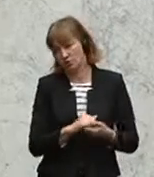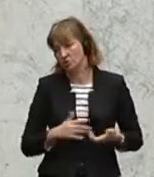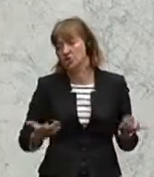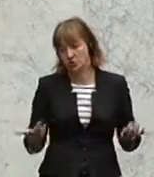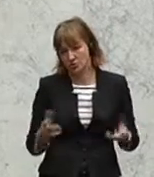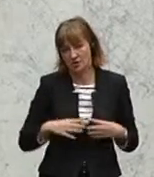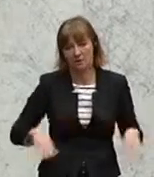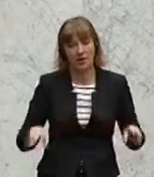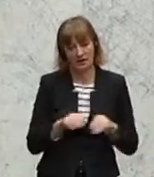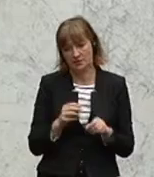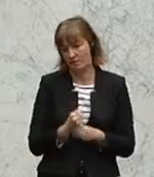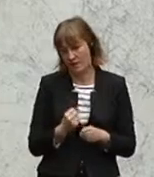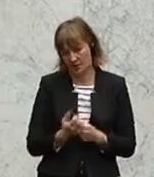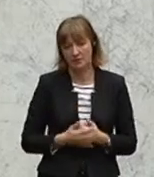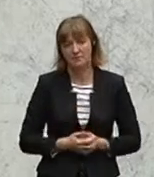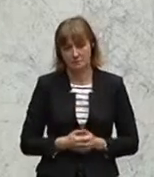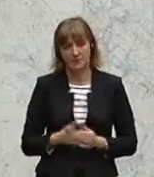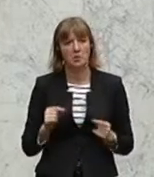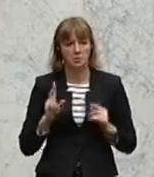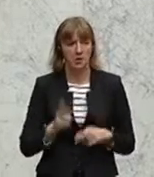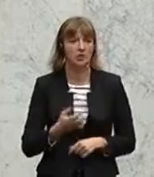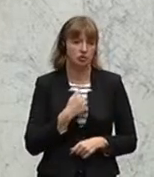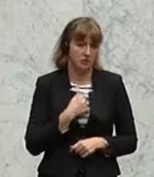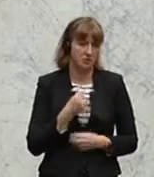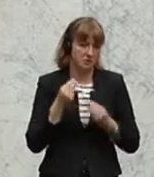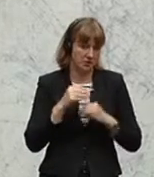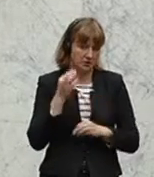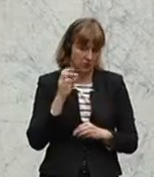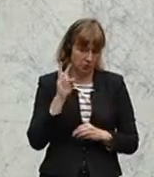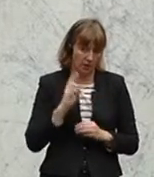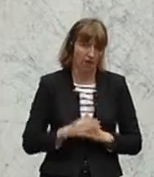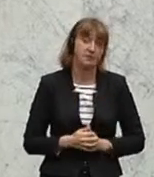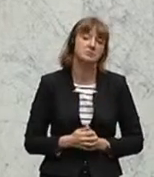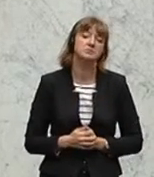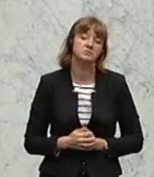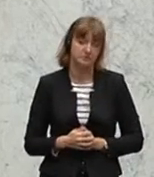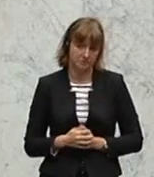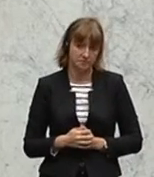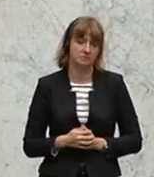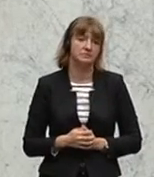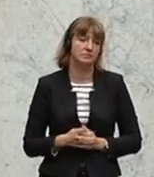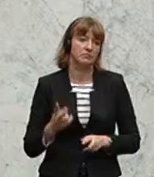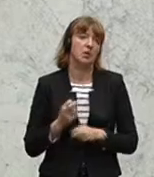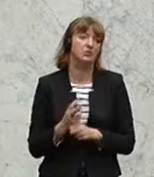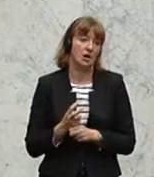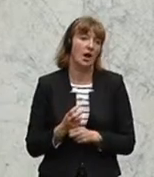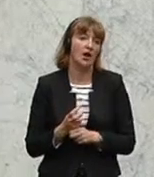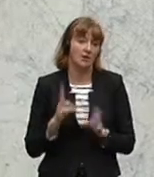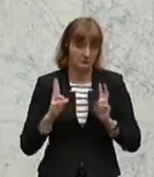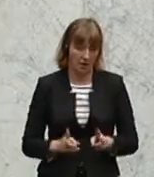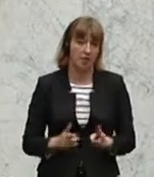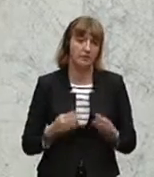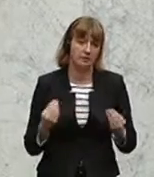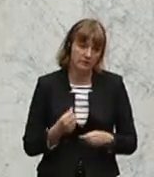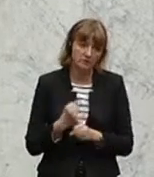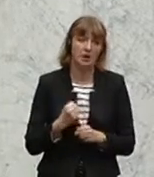und gemeinsam angehen. Und das ist machbar, sehr geehrte Damen und Herren. Österreich kann einen Beitrag